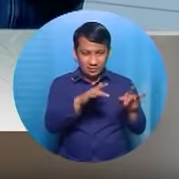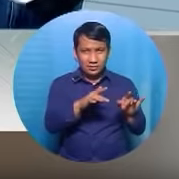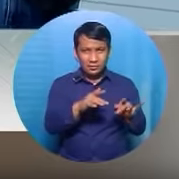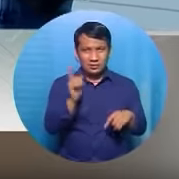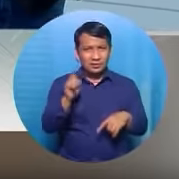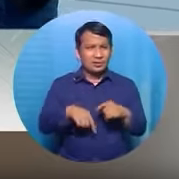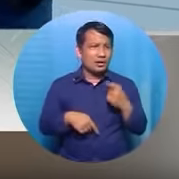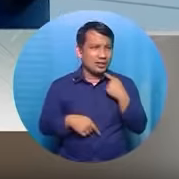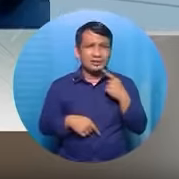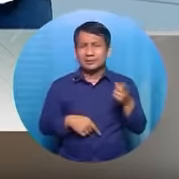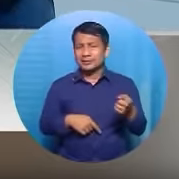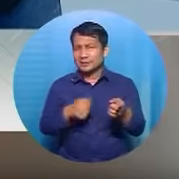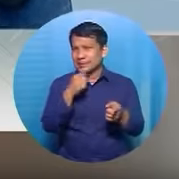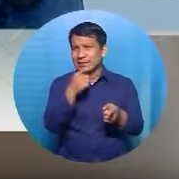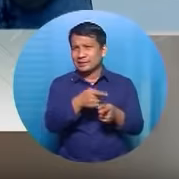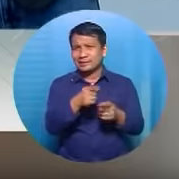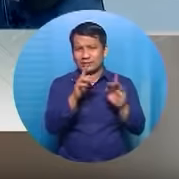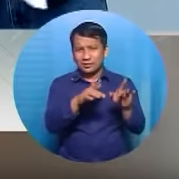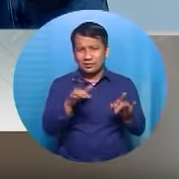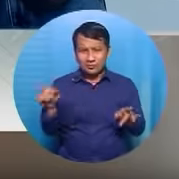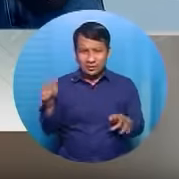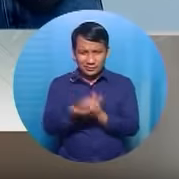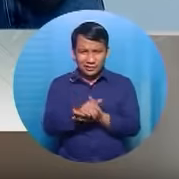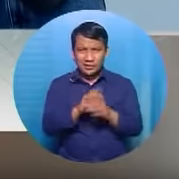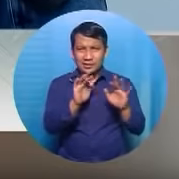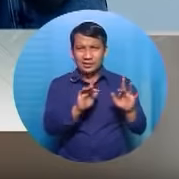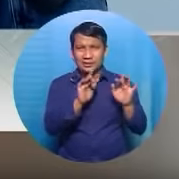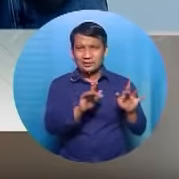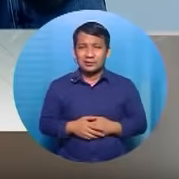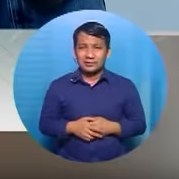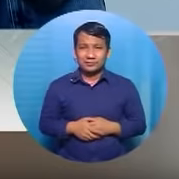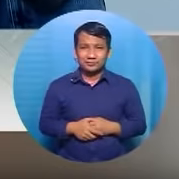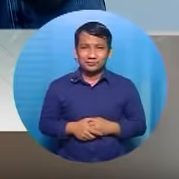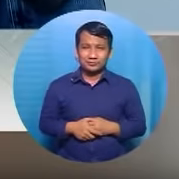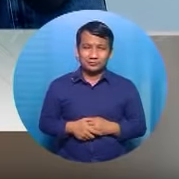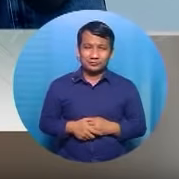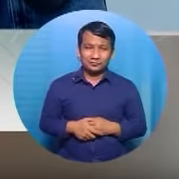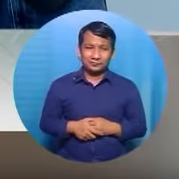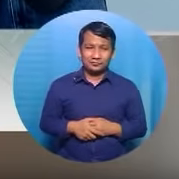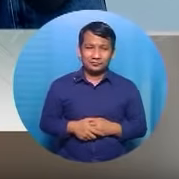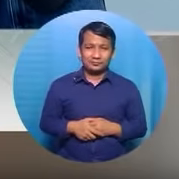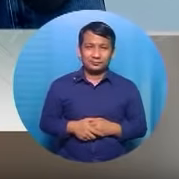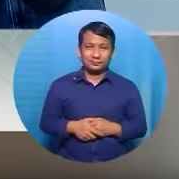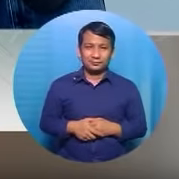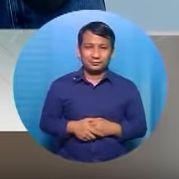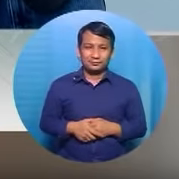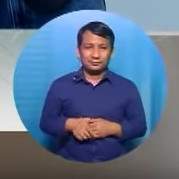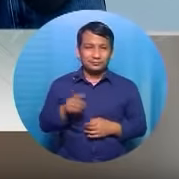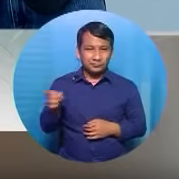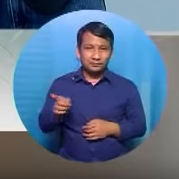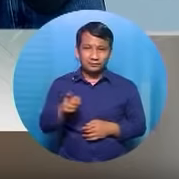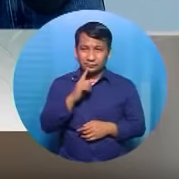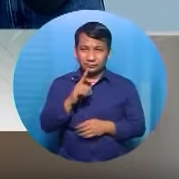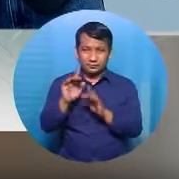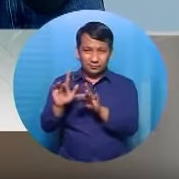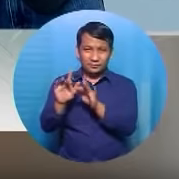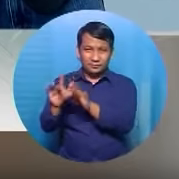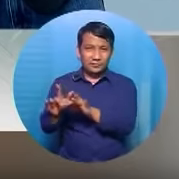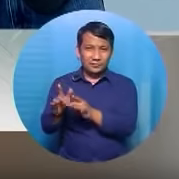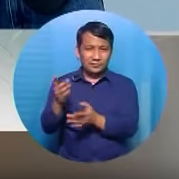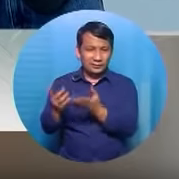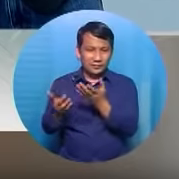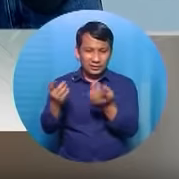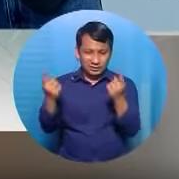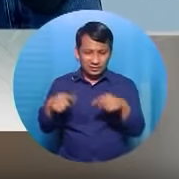Sir, hindi ikaw ang kawawa dito. Si misis ang kawawa. Yes, sir. Sa ngayon nga, kwan, sir, siya yung kawawa, sir, sa